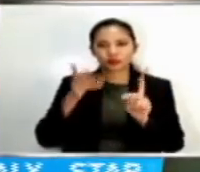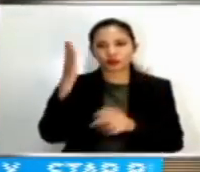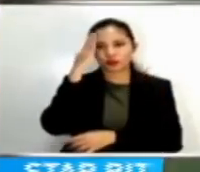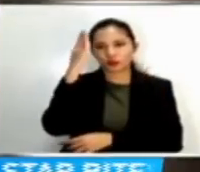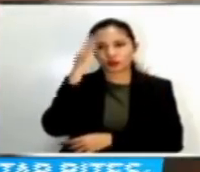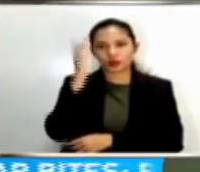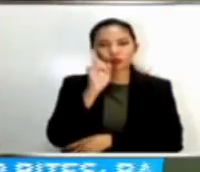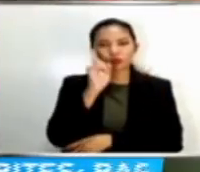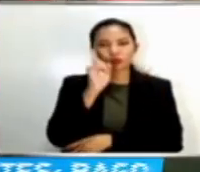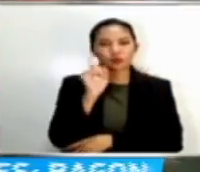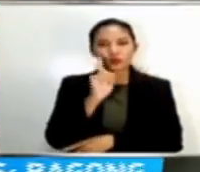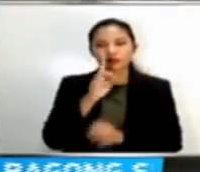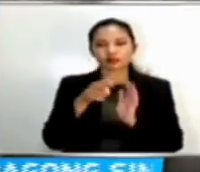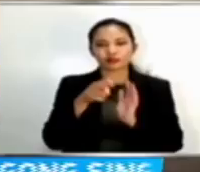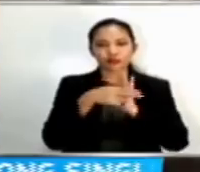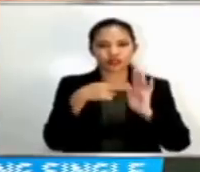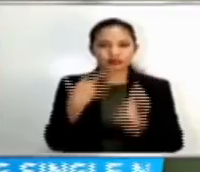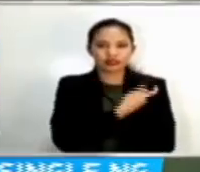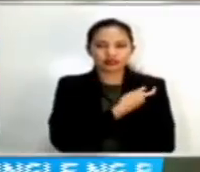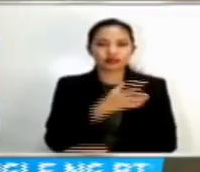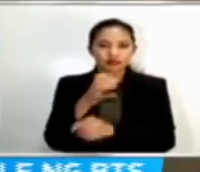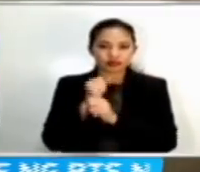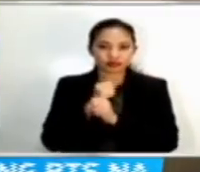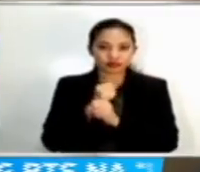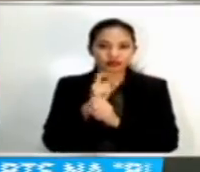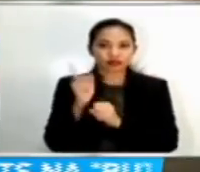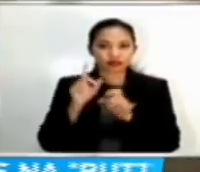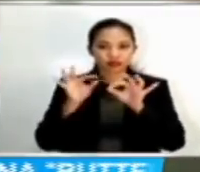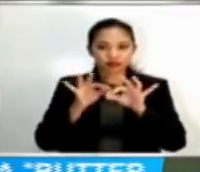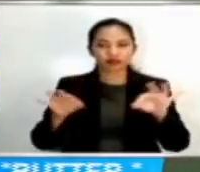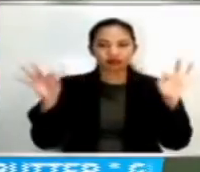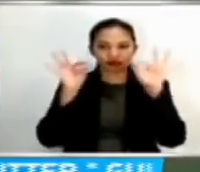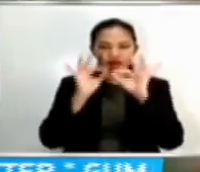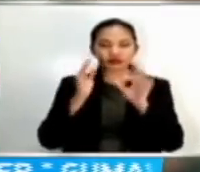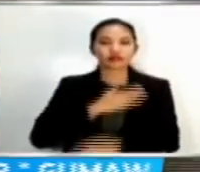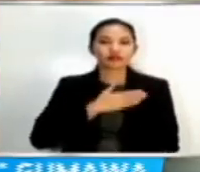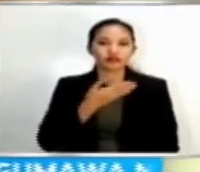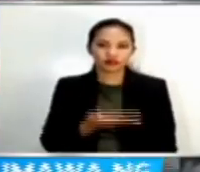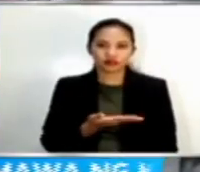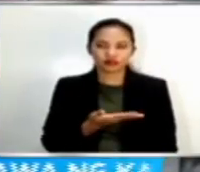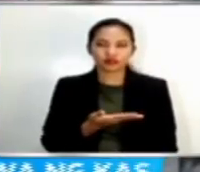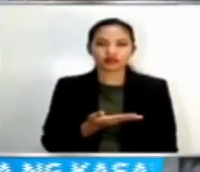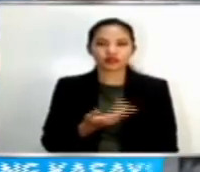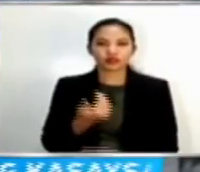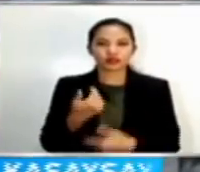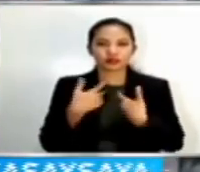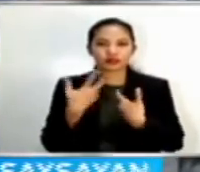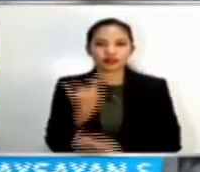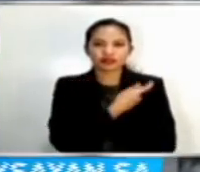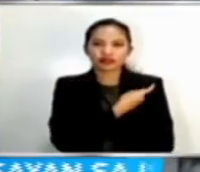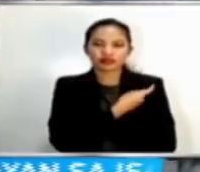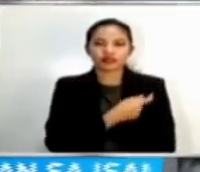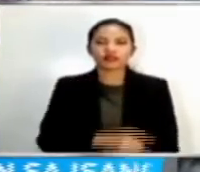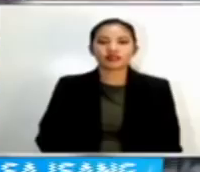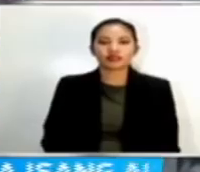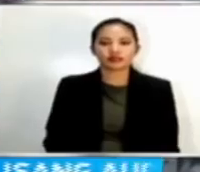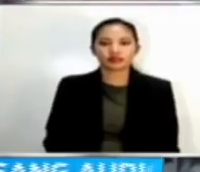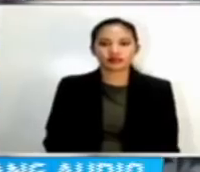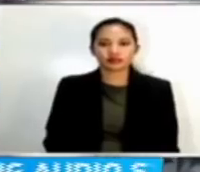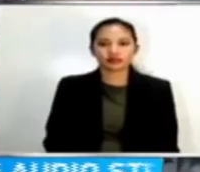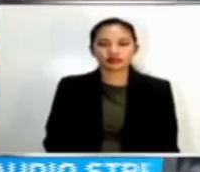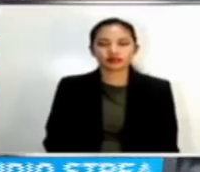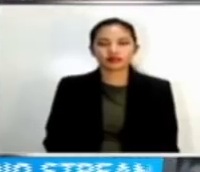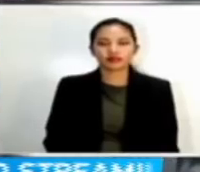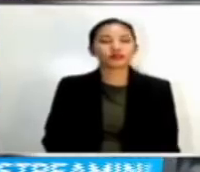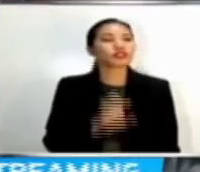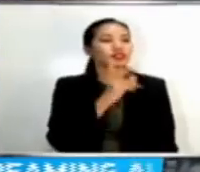makukuha nila. Pero ang mahalaga, sila mismo, willing sila na magpabakuna. Alright. Maraming pong salamat sa inyo pong binigay